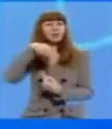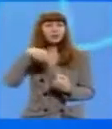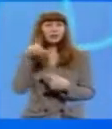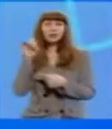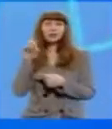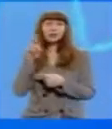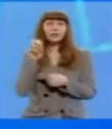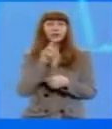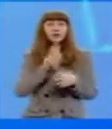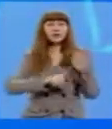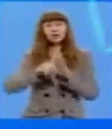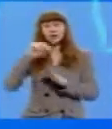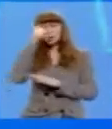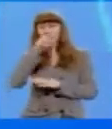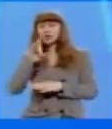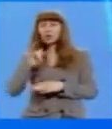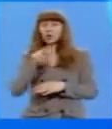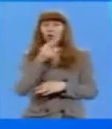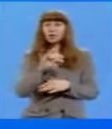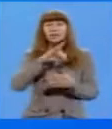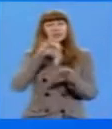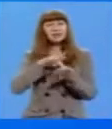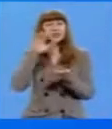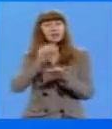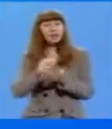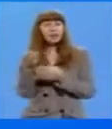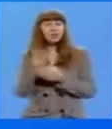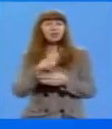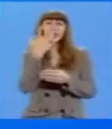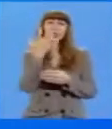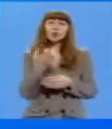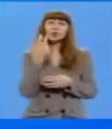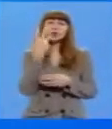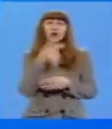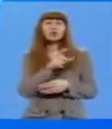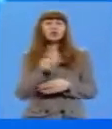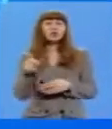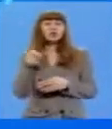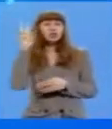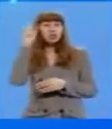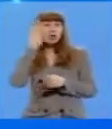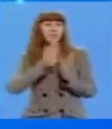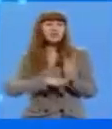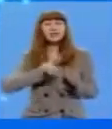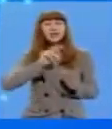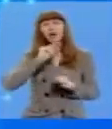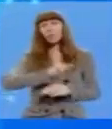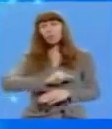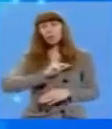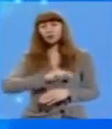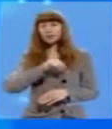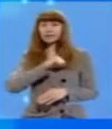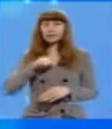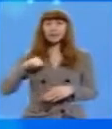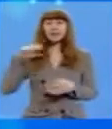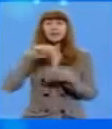келеді. Оның басты мақсаты халықты жұмыспен қамтамасыз етіп, табысын молайтуға оң жағдай жасау. Бұл оқуын жуырда аяқтаған